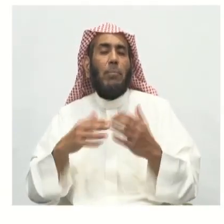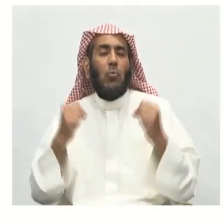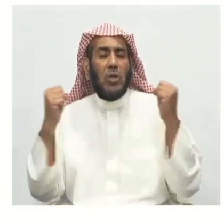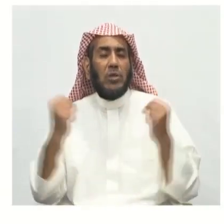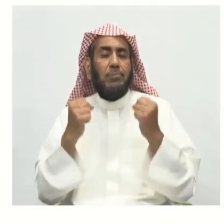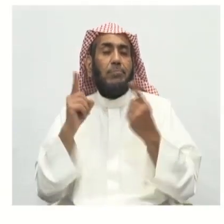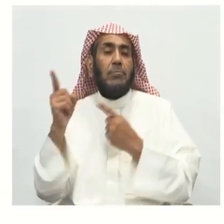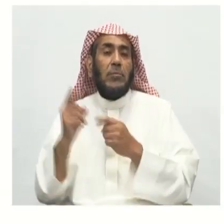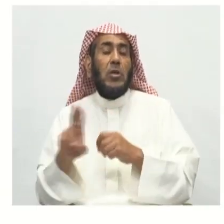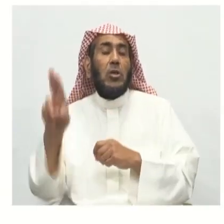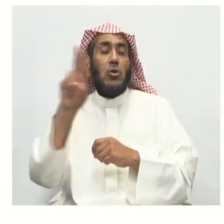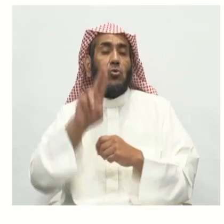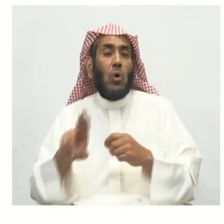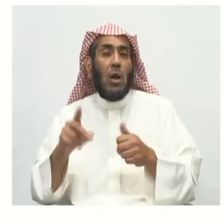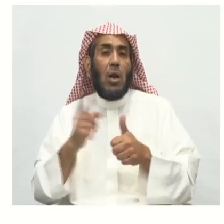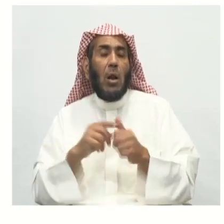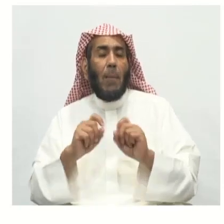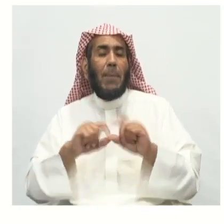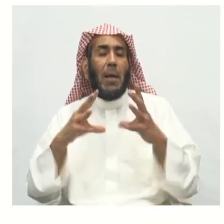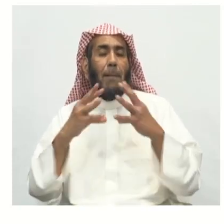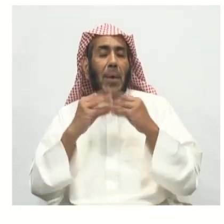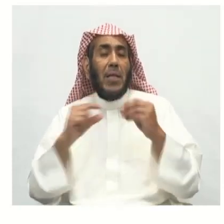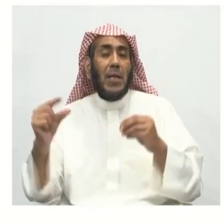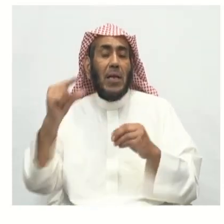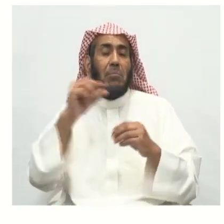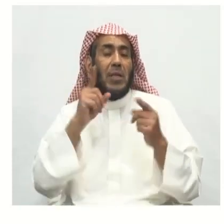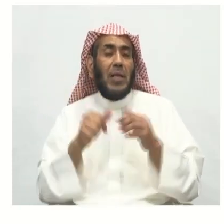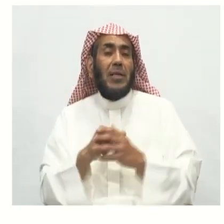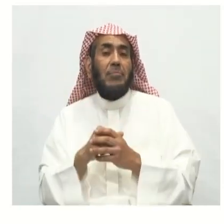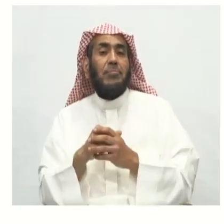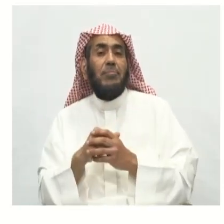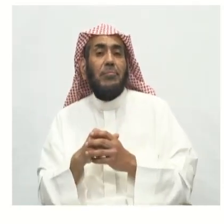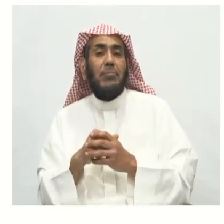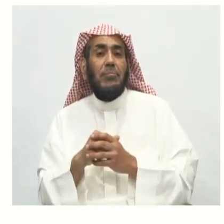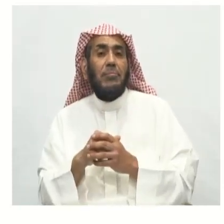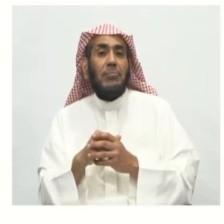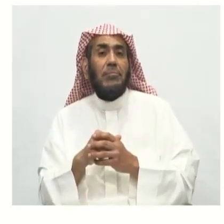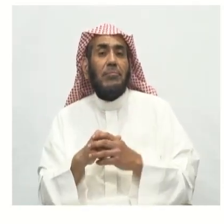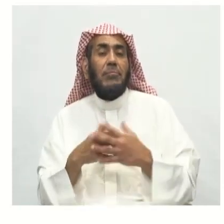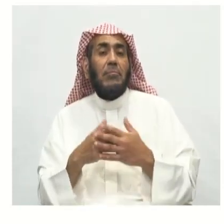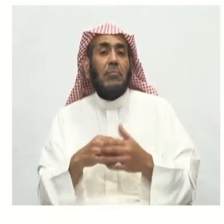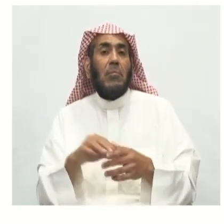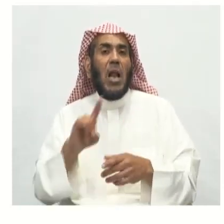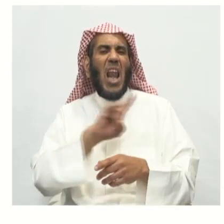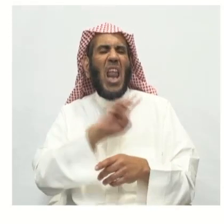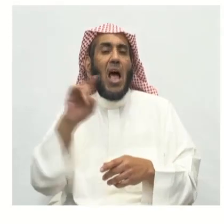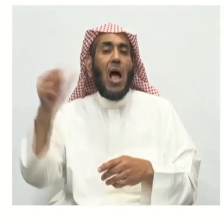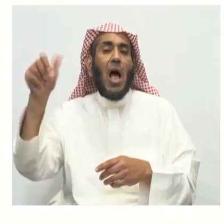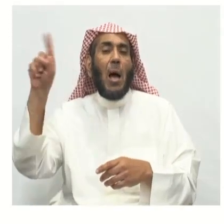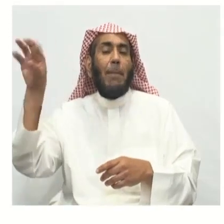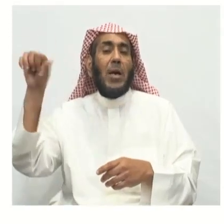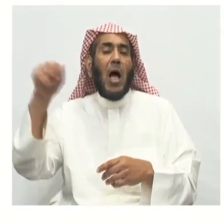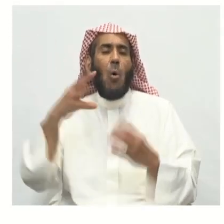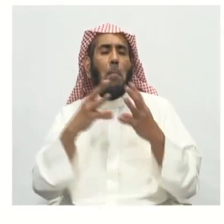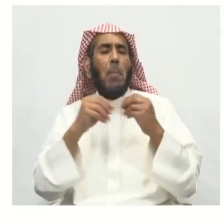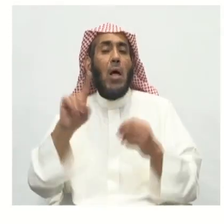بالتقويم السؤال الاول بين معاني الكلمات الاتيه لا ابرح